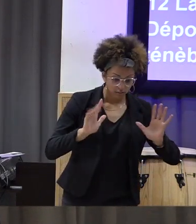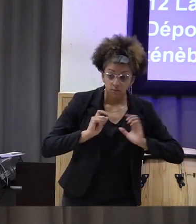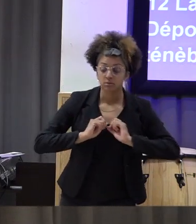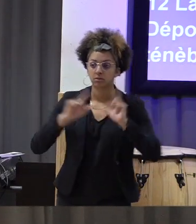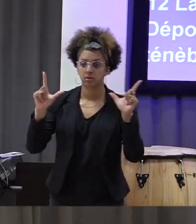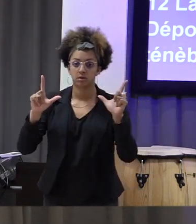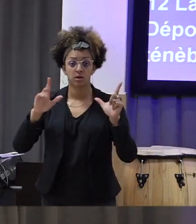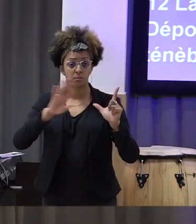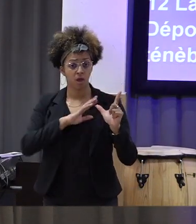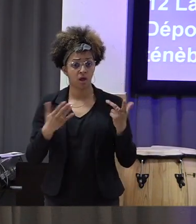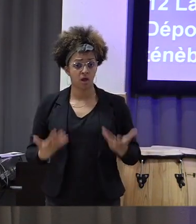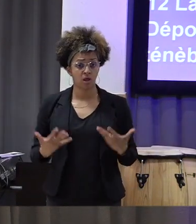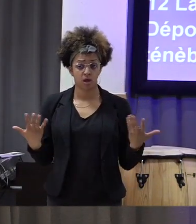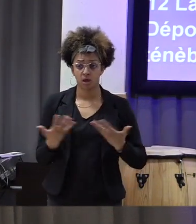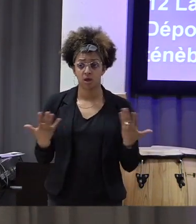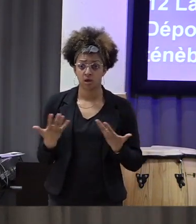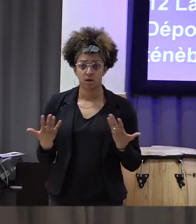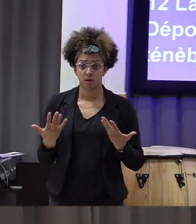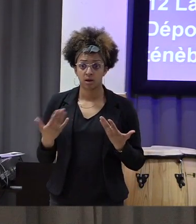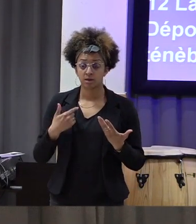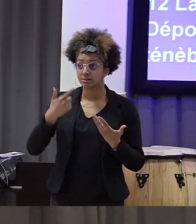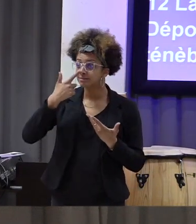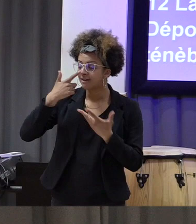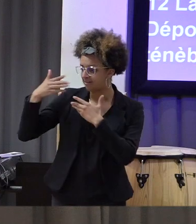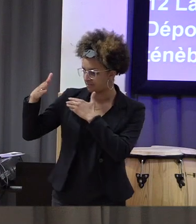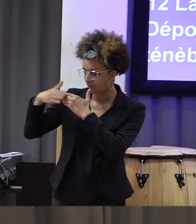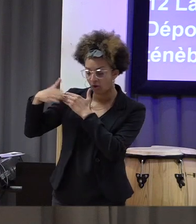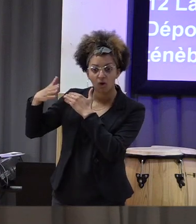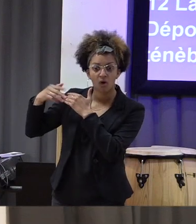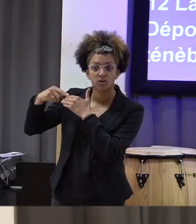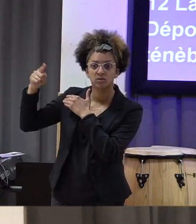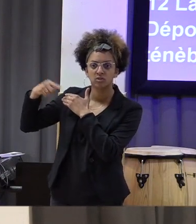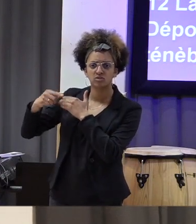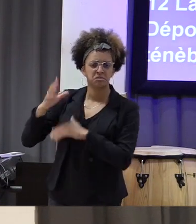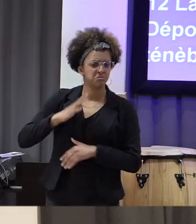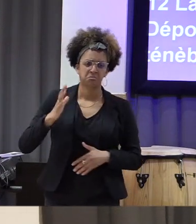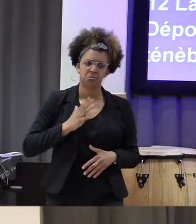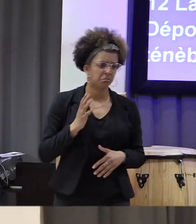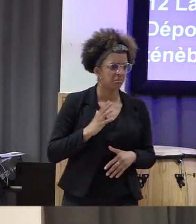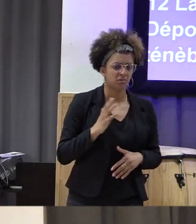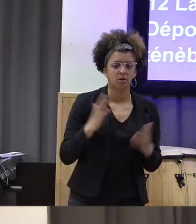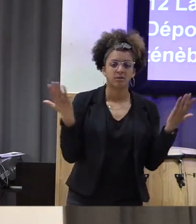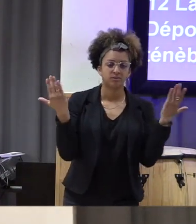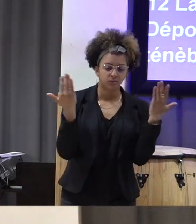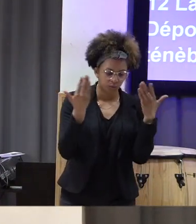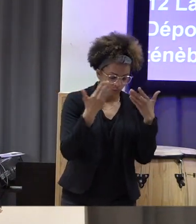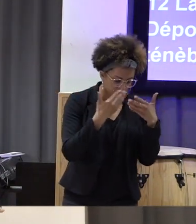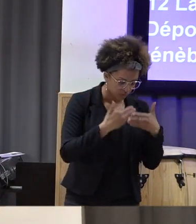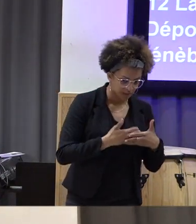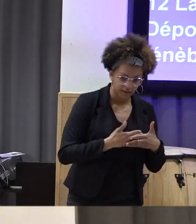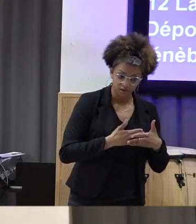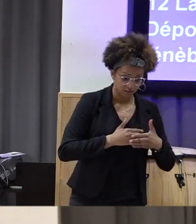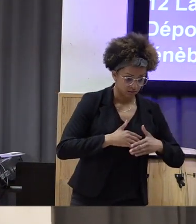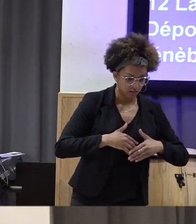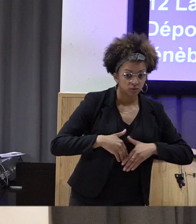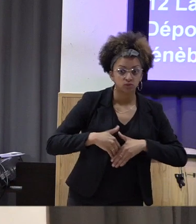maintenant, le salut est plus près de nous que lorsque nous avons cru. La nuit est avancée,